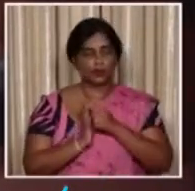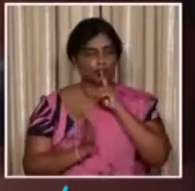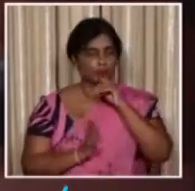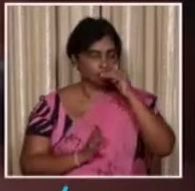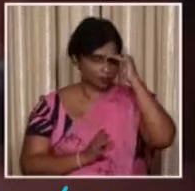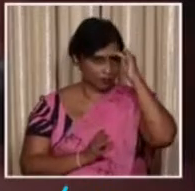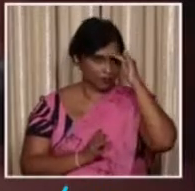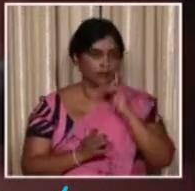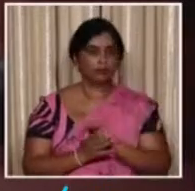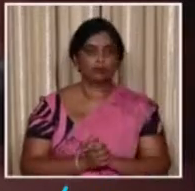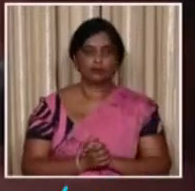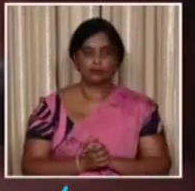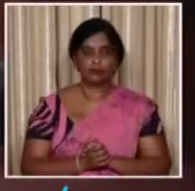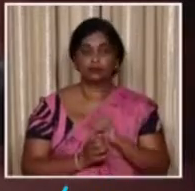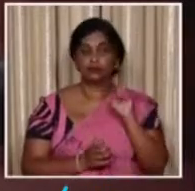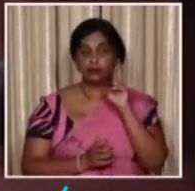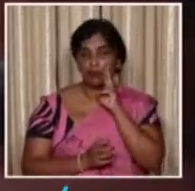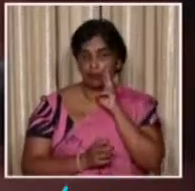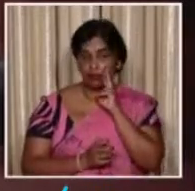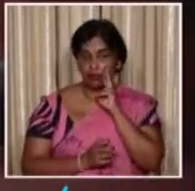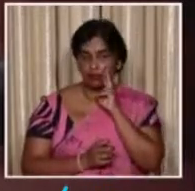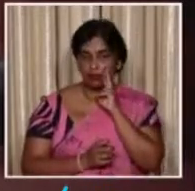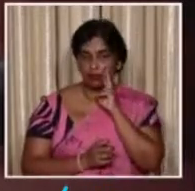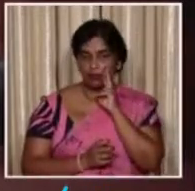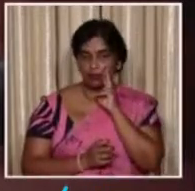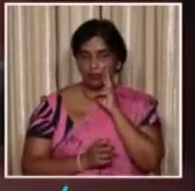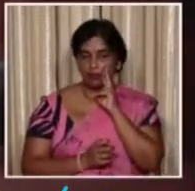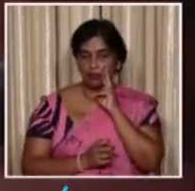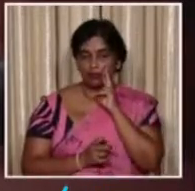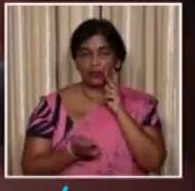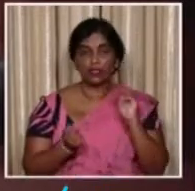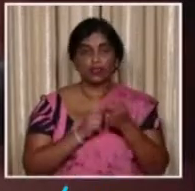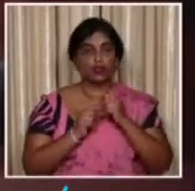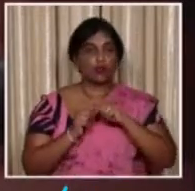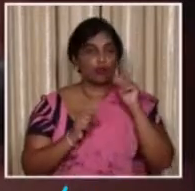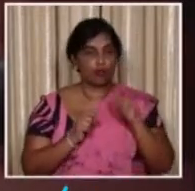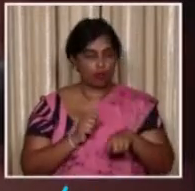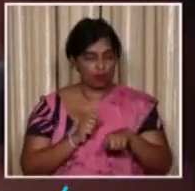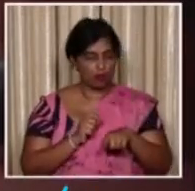कथानायकतुमनि रणिल विक्रमसिंह क्रिकेट बोर्ड एक